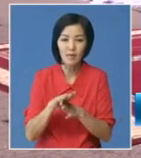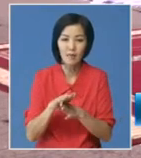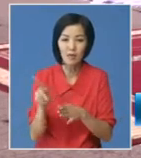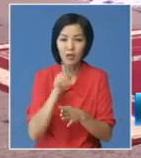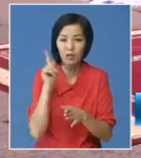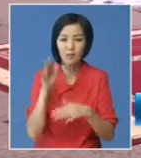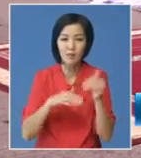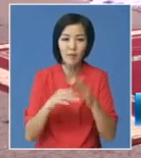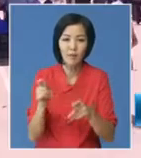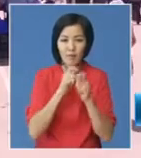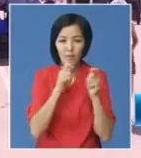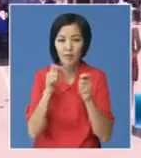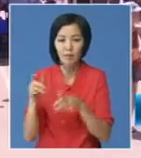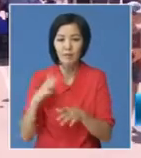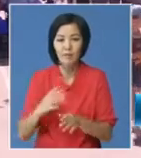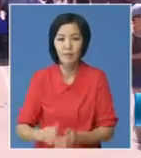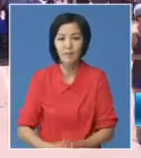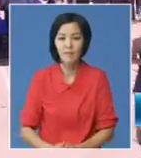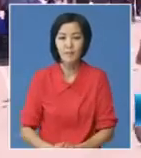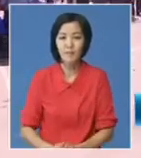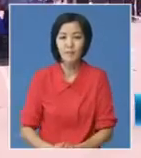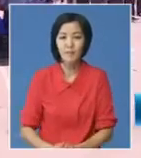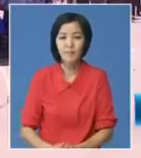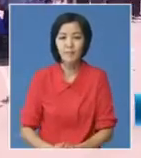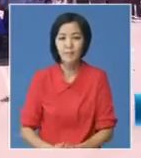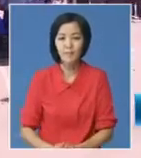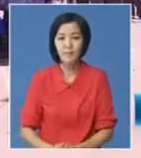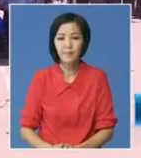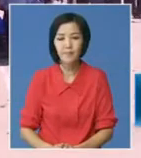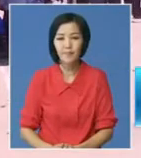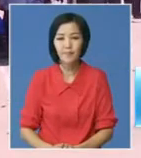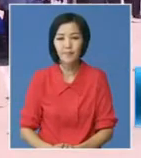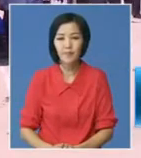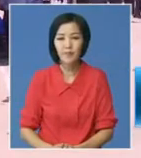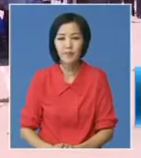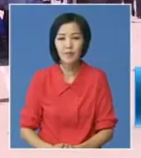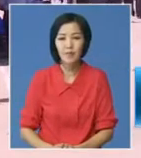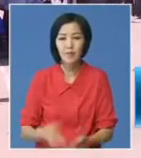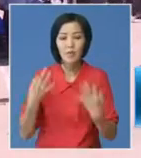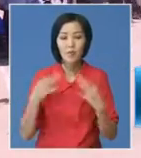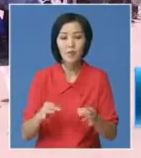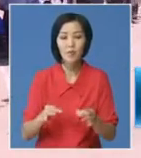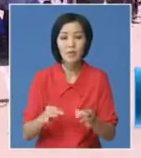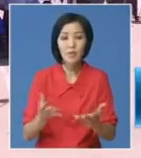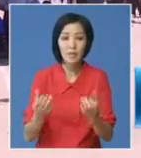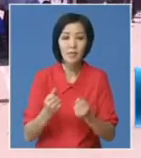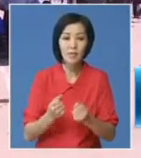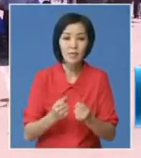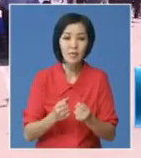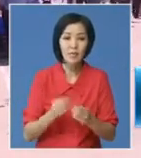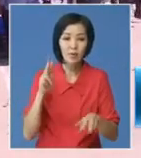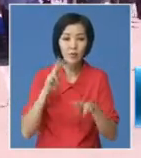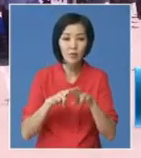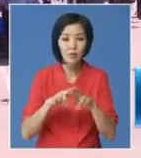өнерпаздар ән салып би биледі. В свое время здесь работал начальником колонии. Мен еліміз тәуелсіздік алған алғашқы жылдары түрме бастығы болып